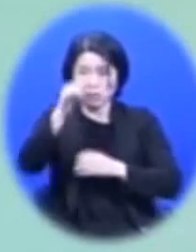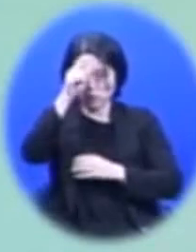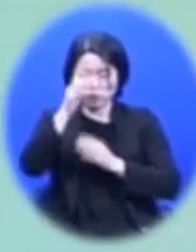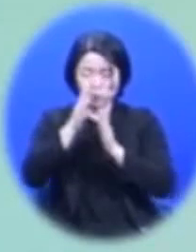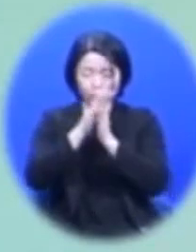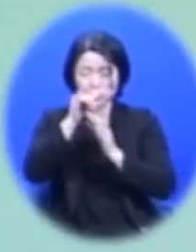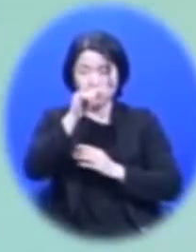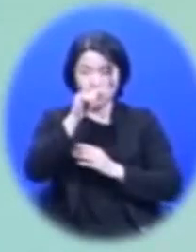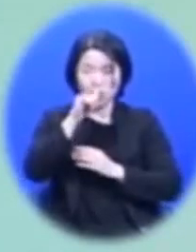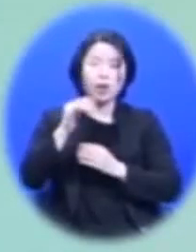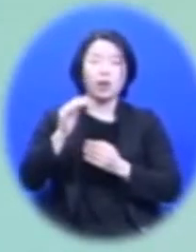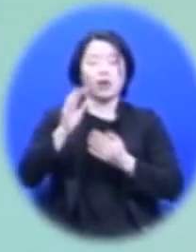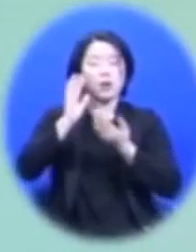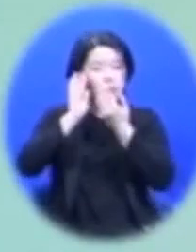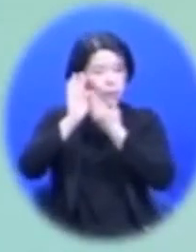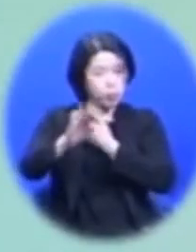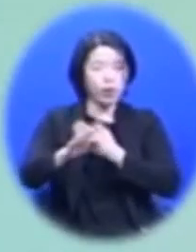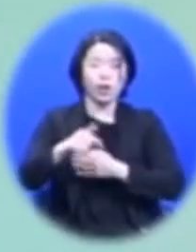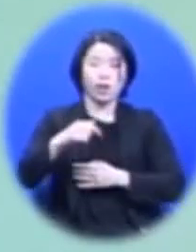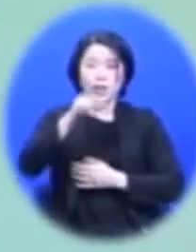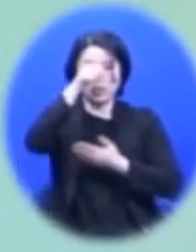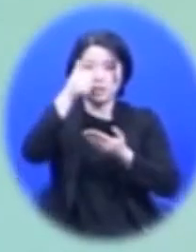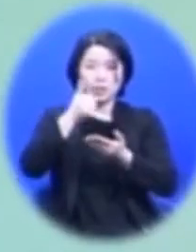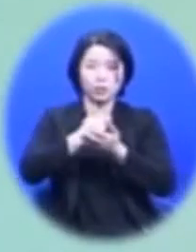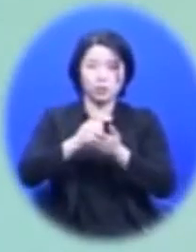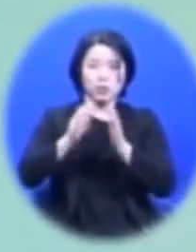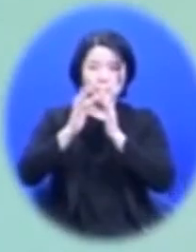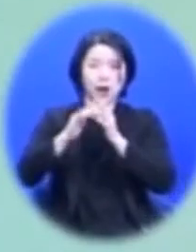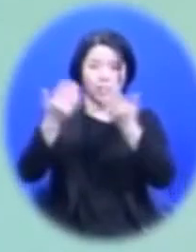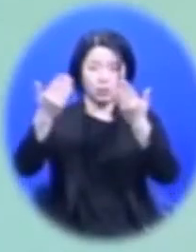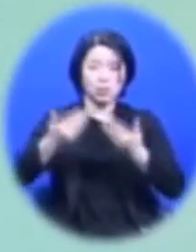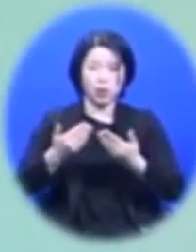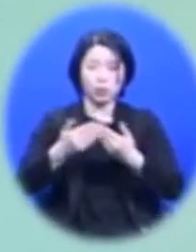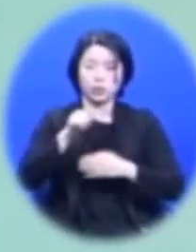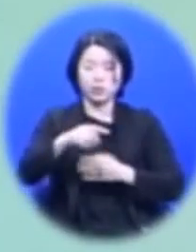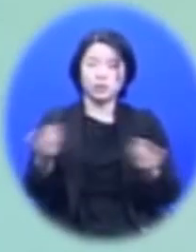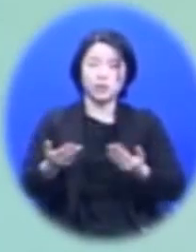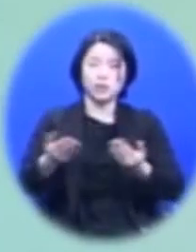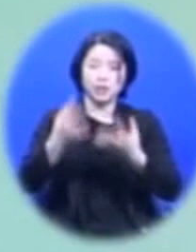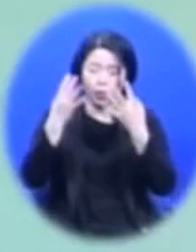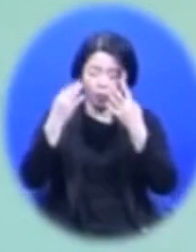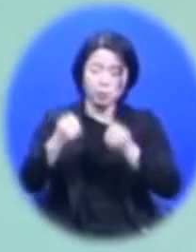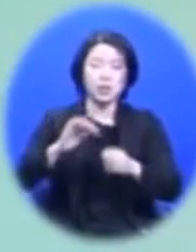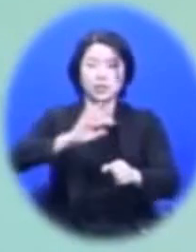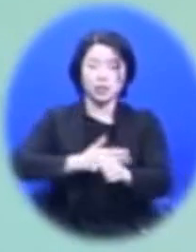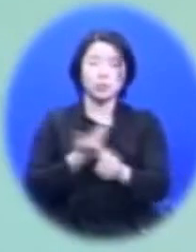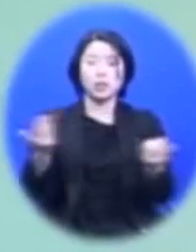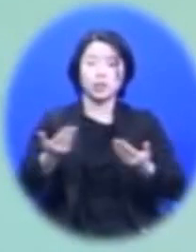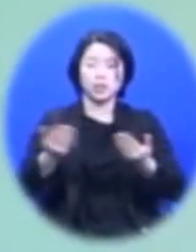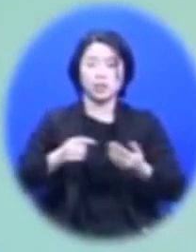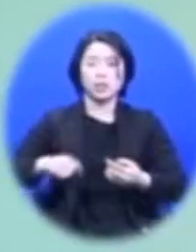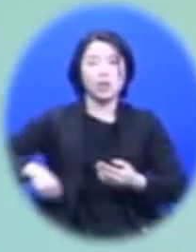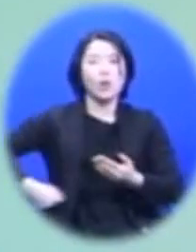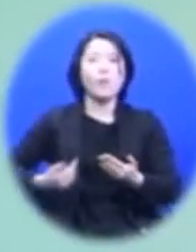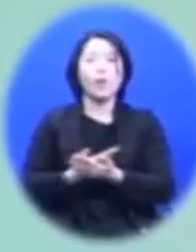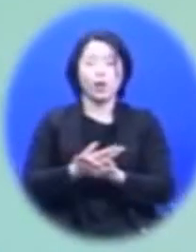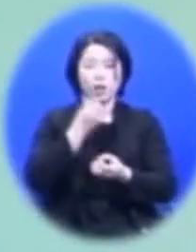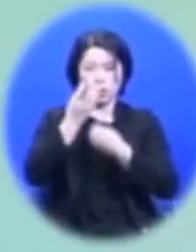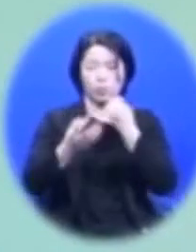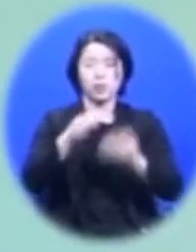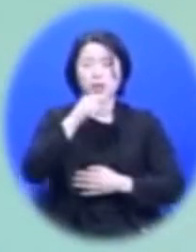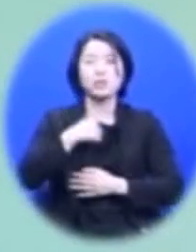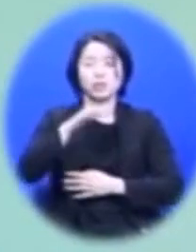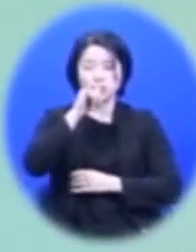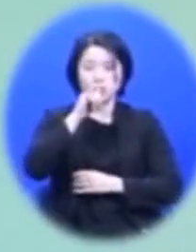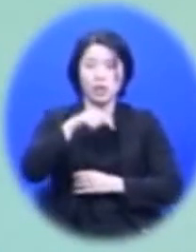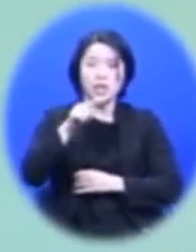이분이 성령 받고 그리고 그 일이 얼마나 잘못된 것인지 회개했었다고 고백했어요. 이런